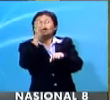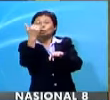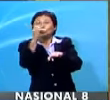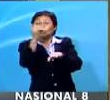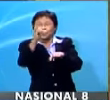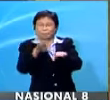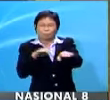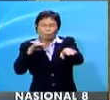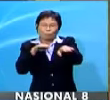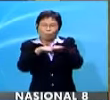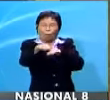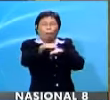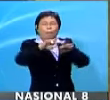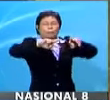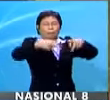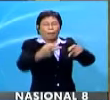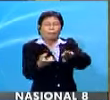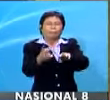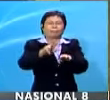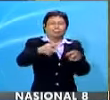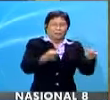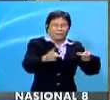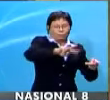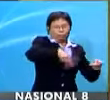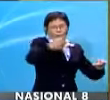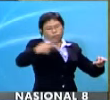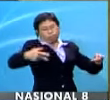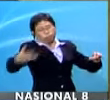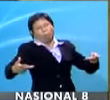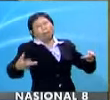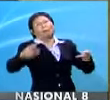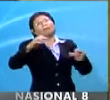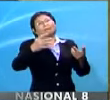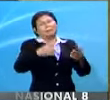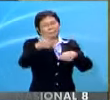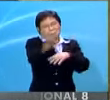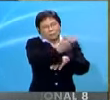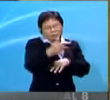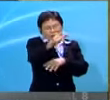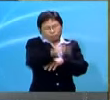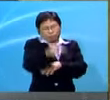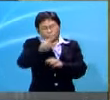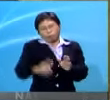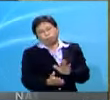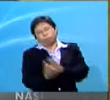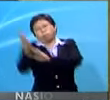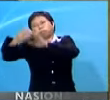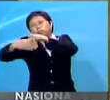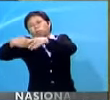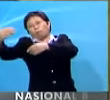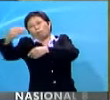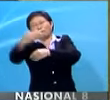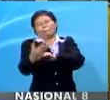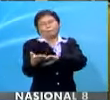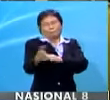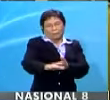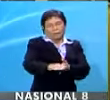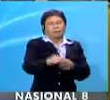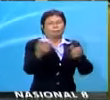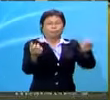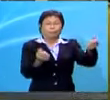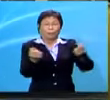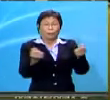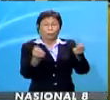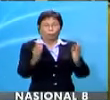ia menyebabkan kenderaan mangsa terbalik dan berpusing beberapa kali dan ketiga-tiga mangsa tercampak Keluar pemandu pacuan empat